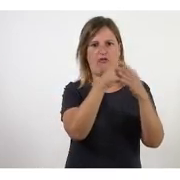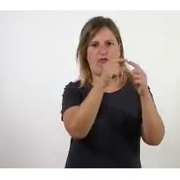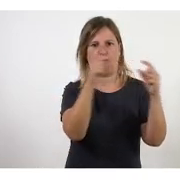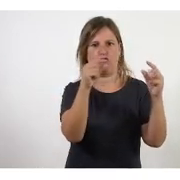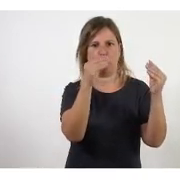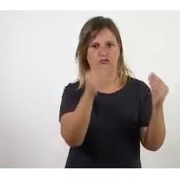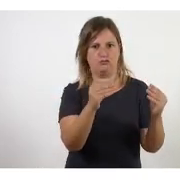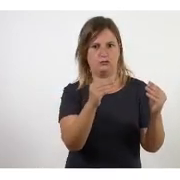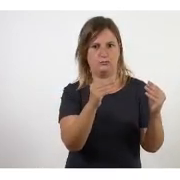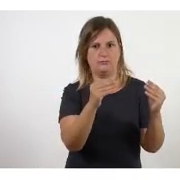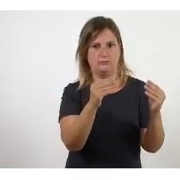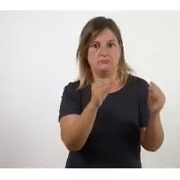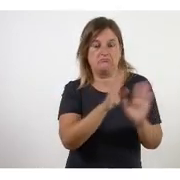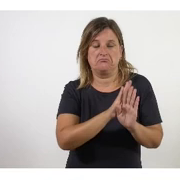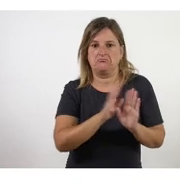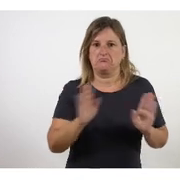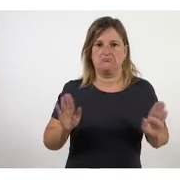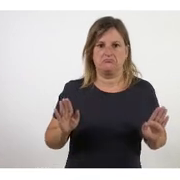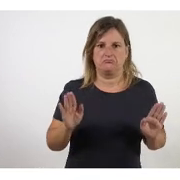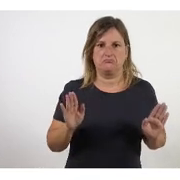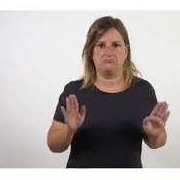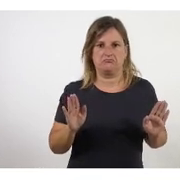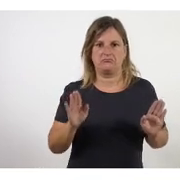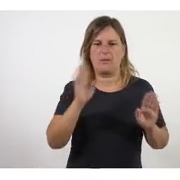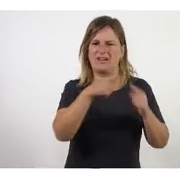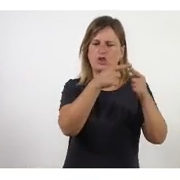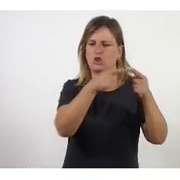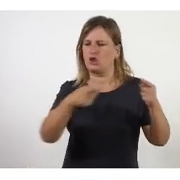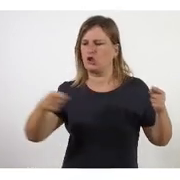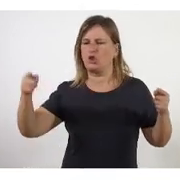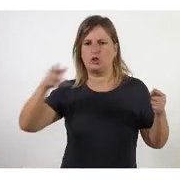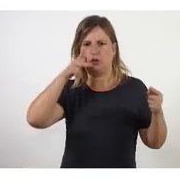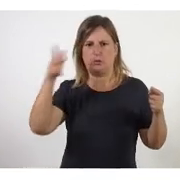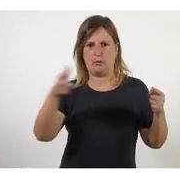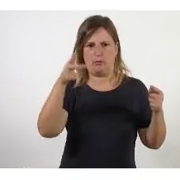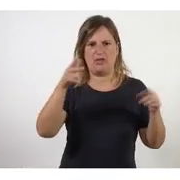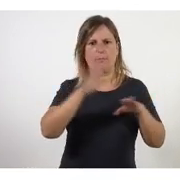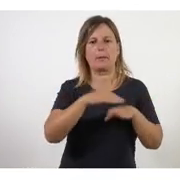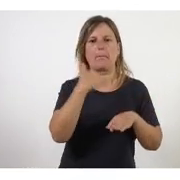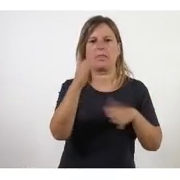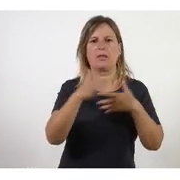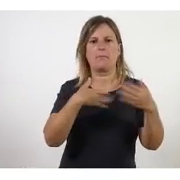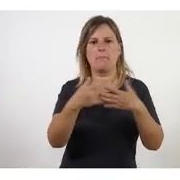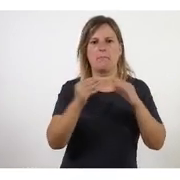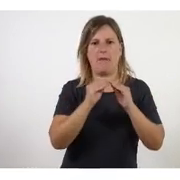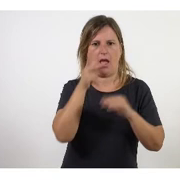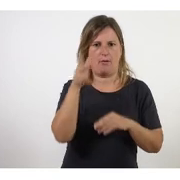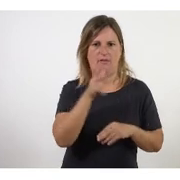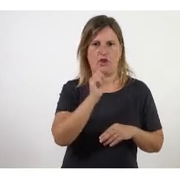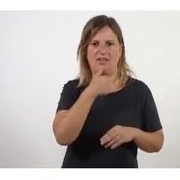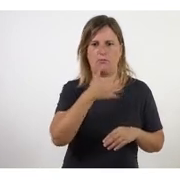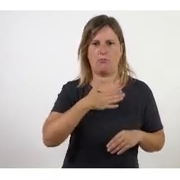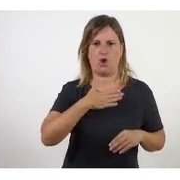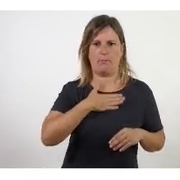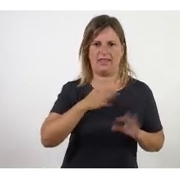no? una etiqueta, i la feu durar la capa de text tot el vostre vídeo. La feu petiteta i així li doneu la vostra propietat. Aquest vídeo